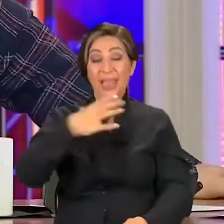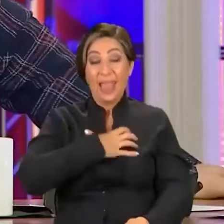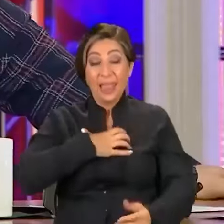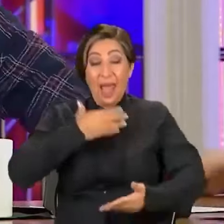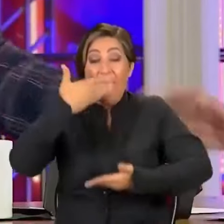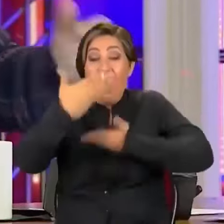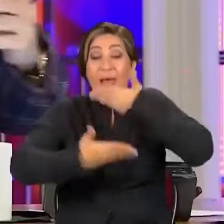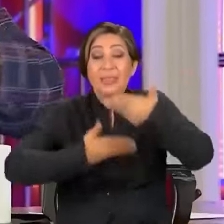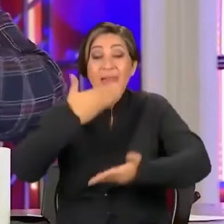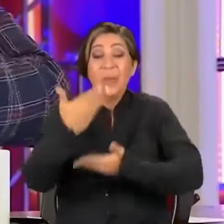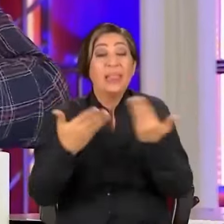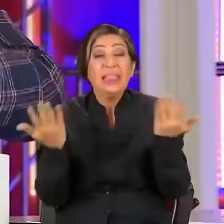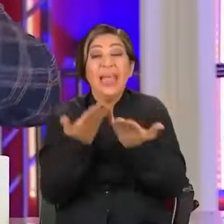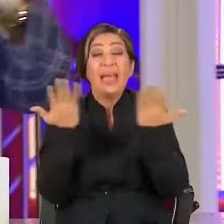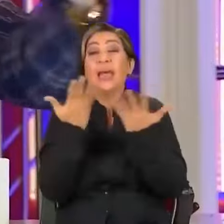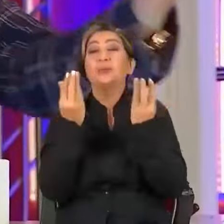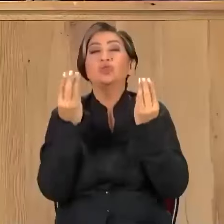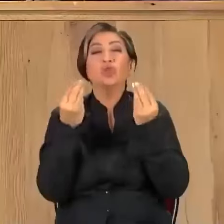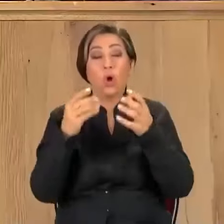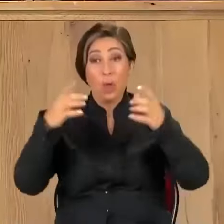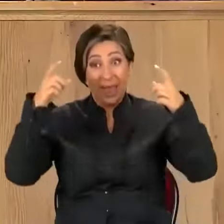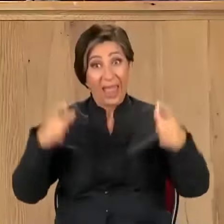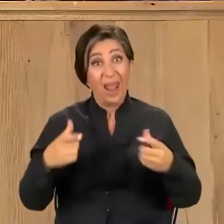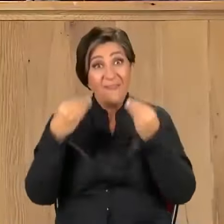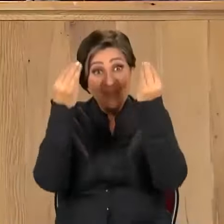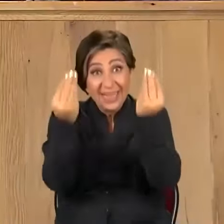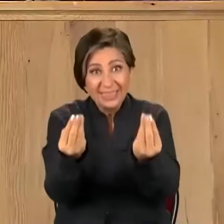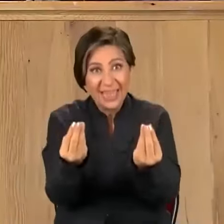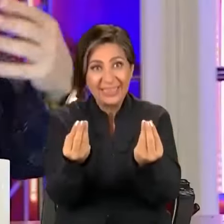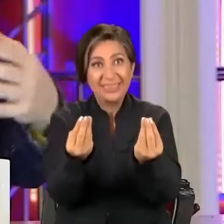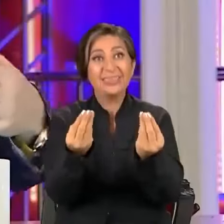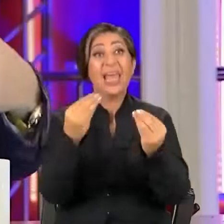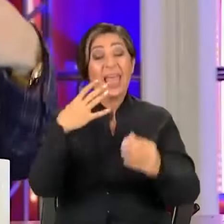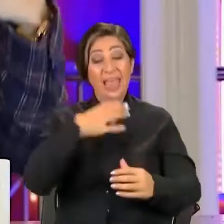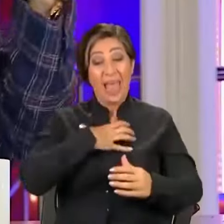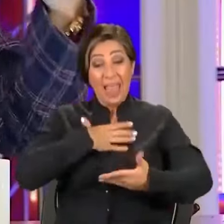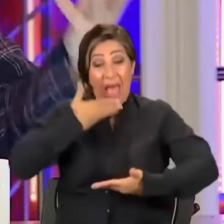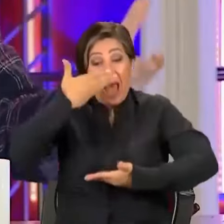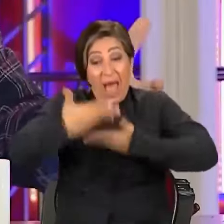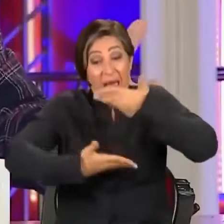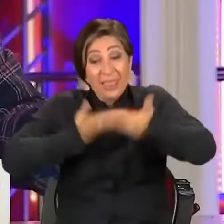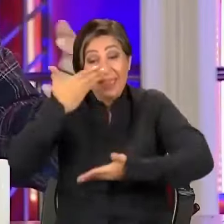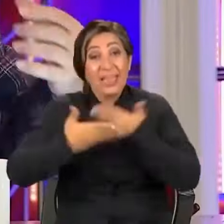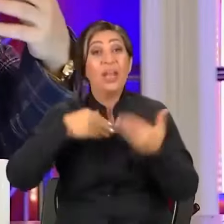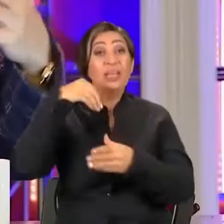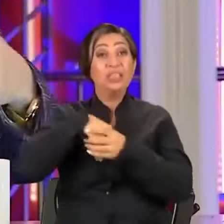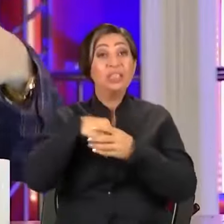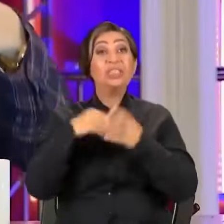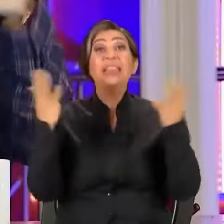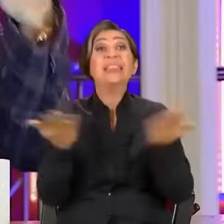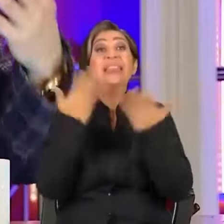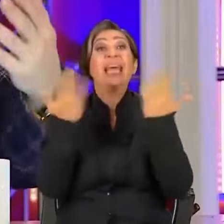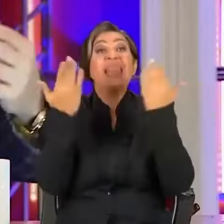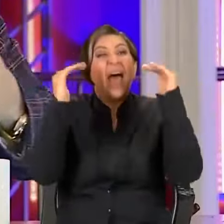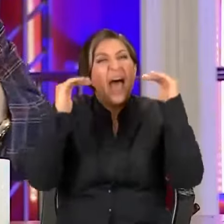ifade etmelerine ne kadar çok alan açarsanız ve kendilerini ifade ettikleri için ne